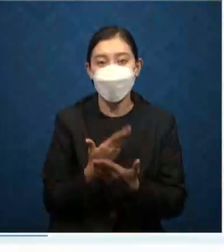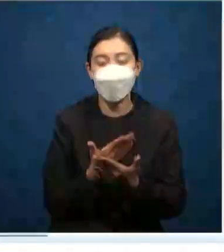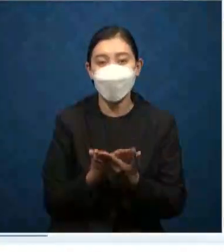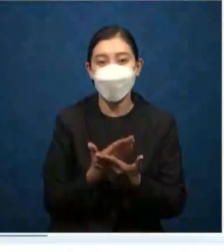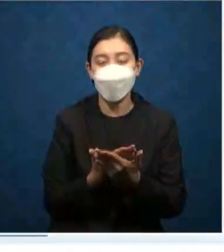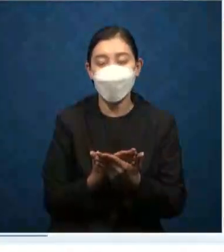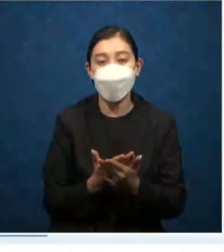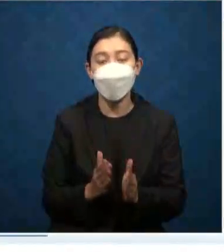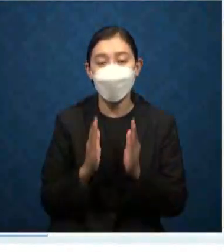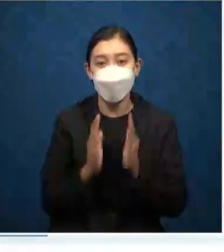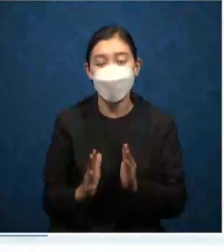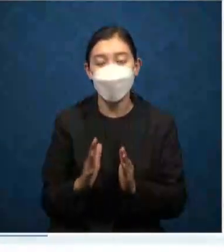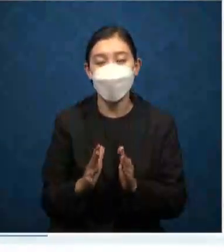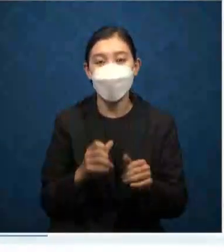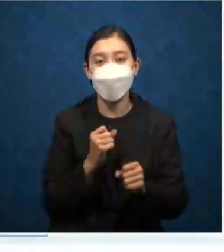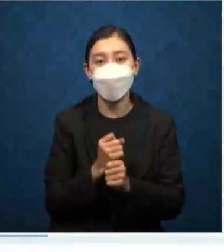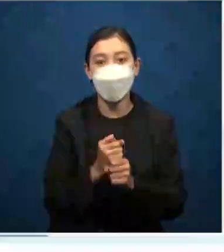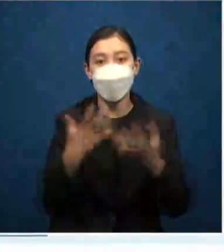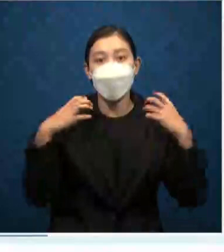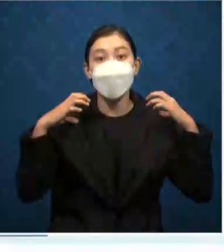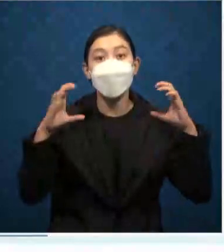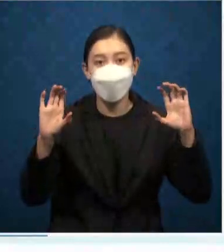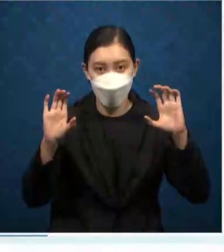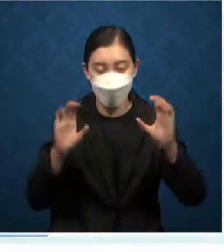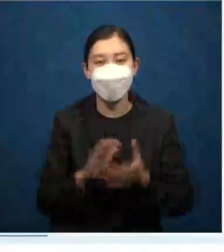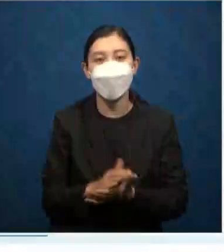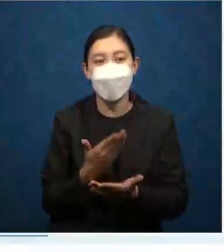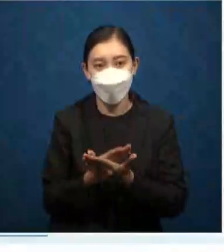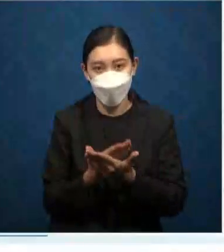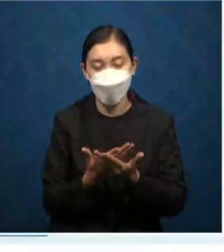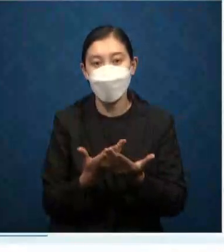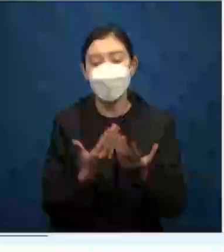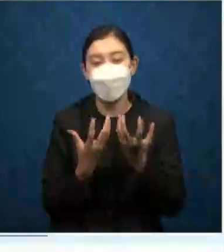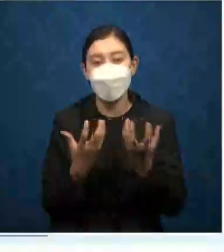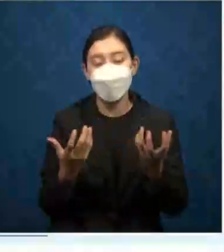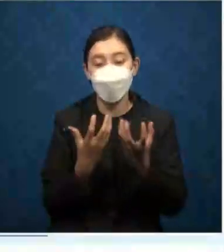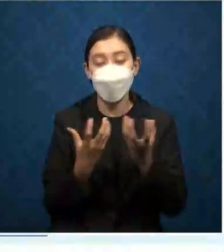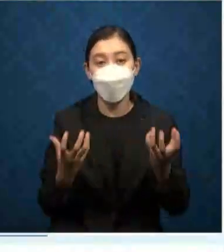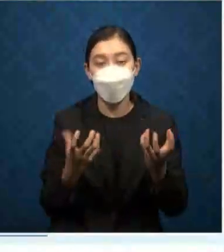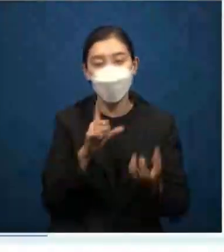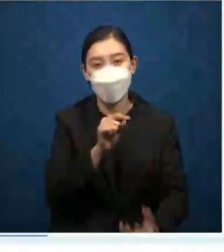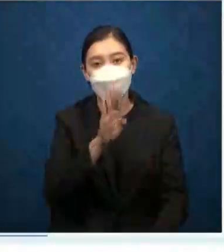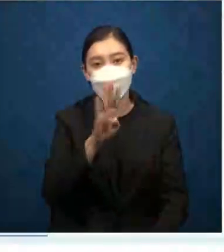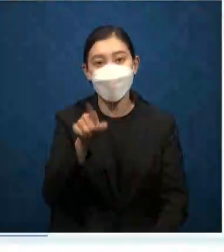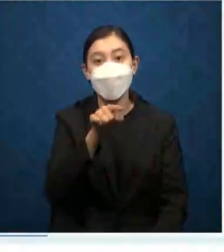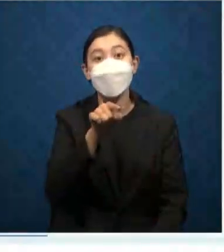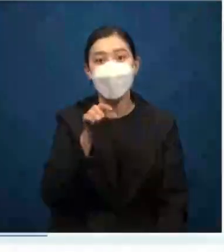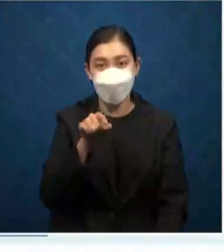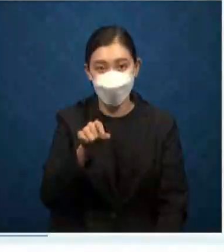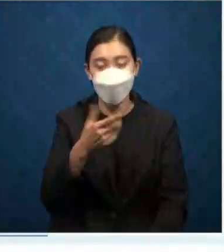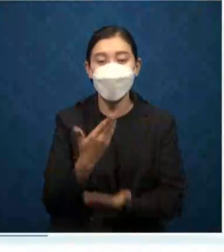ที่ผมกราบเรียนไปแล้วว่ารายจ่ายบุคลากร 24% เนี่ยมันหลอกเมื่อไปรวมงบกลางนะครับ